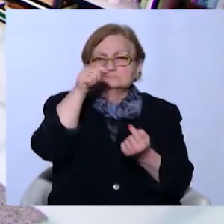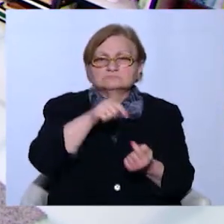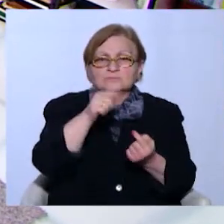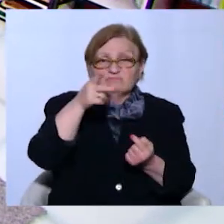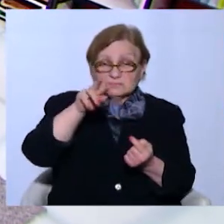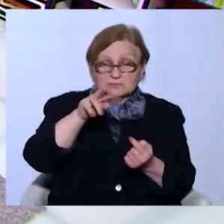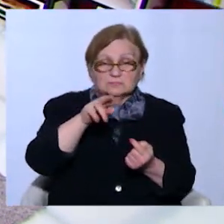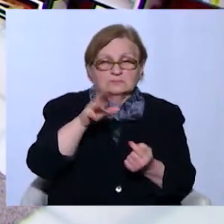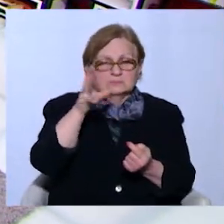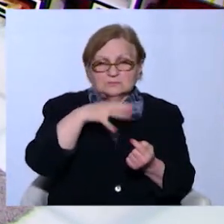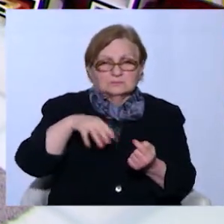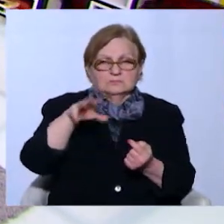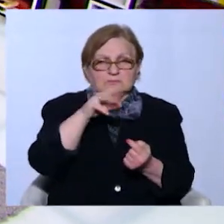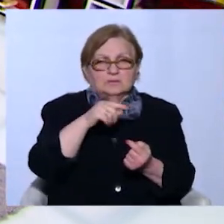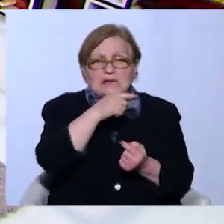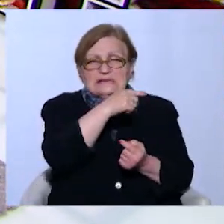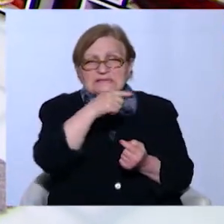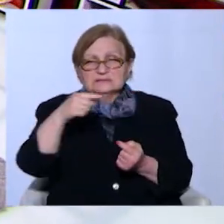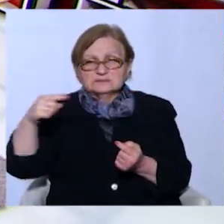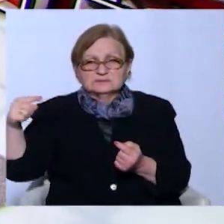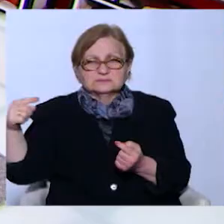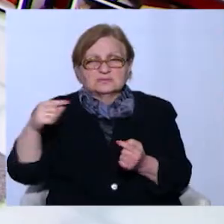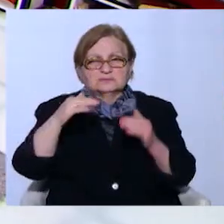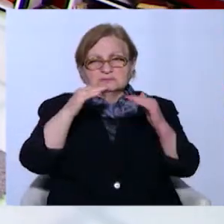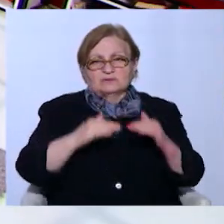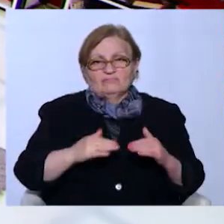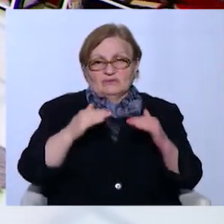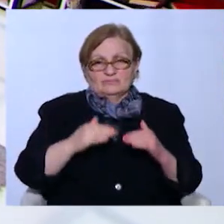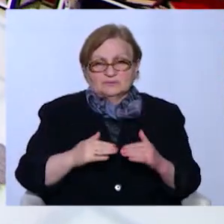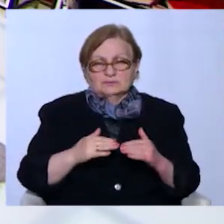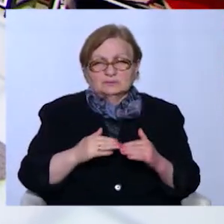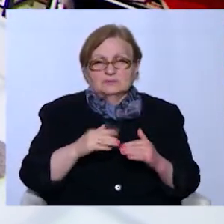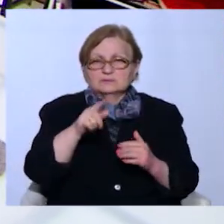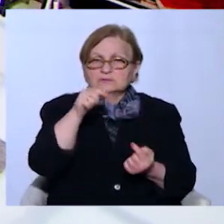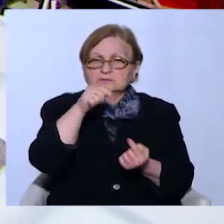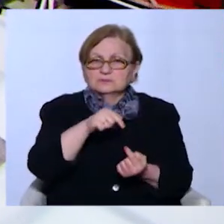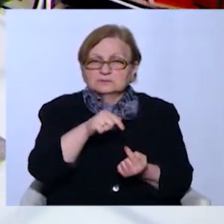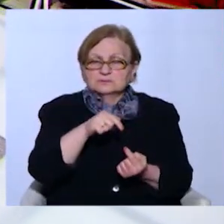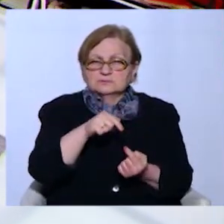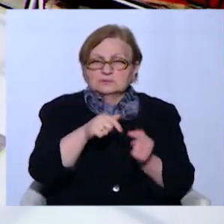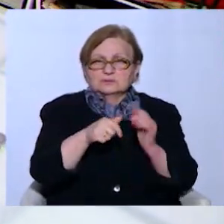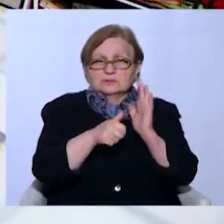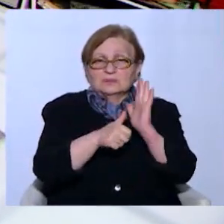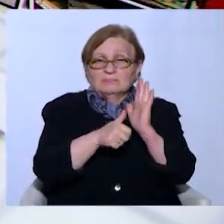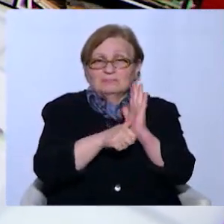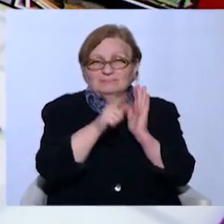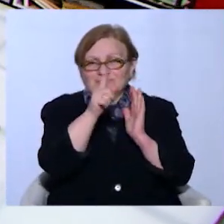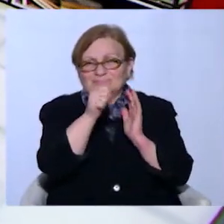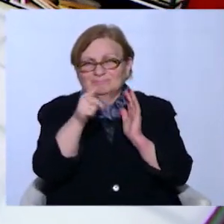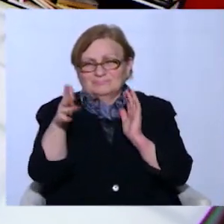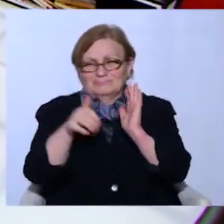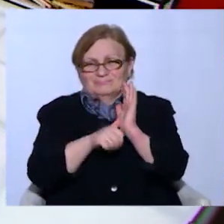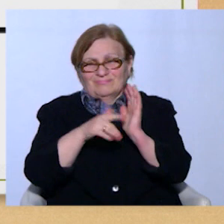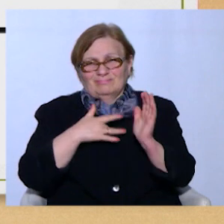ფუნქცია მთლიანად x ღერძის ქვევით უნდა იყოს და შესაბამისად შეესაბამება აქ მეექვსე ნახას ეს შემთხვევა,